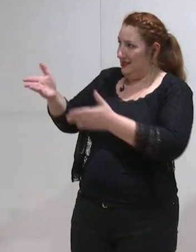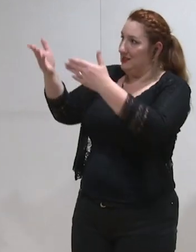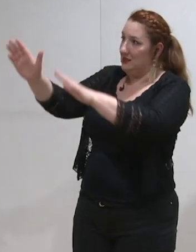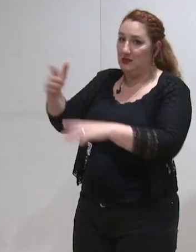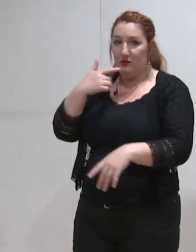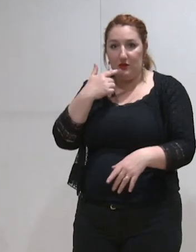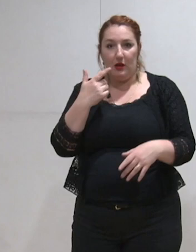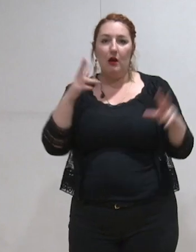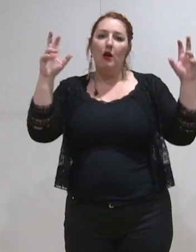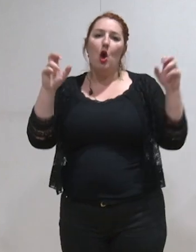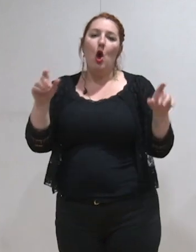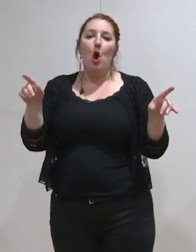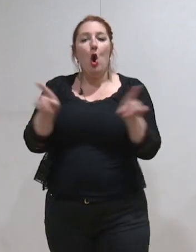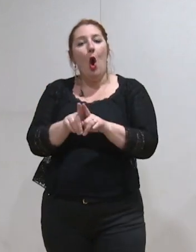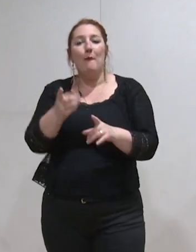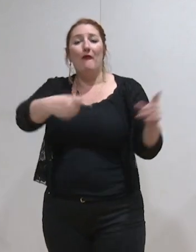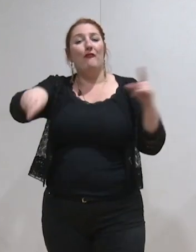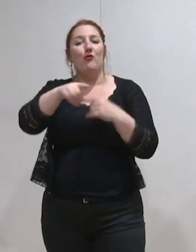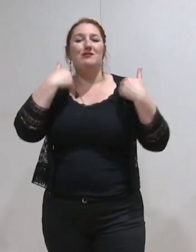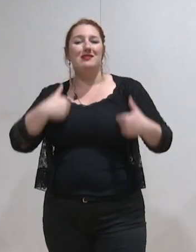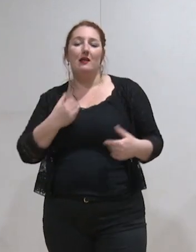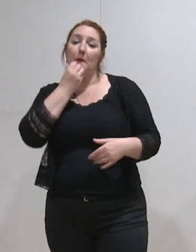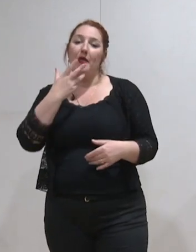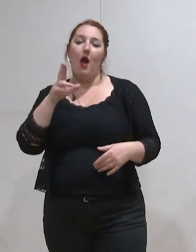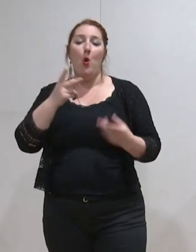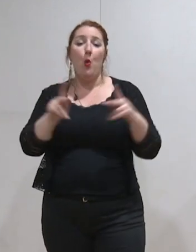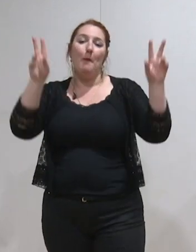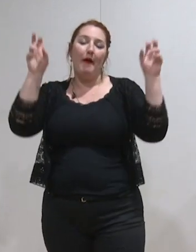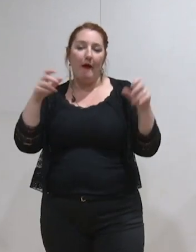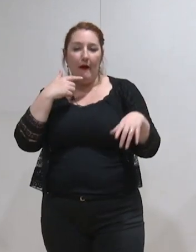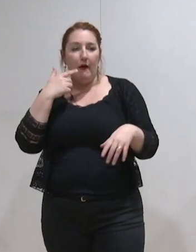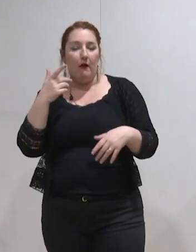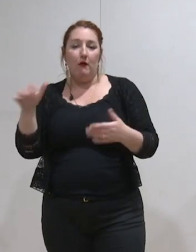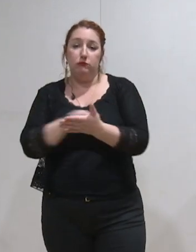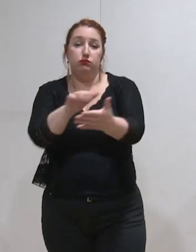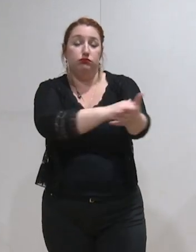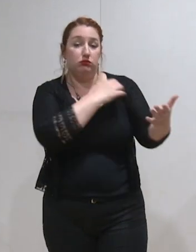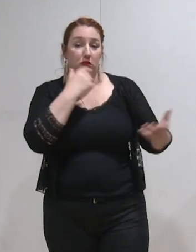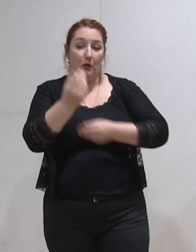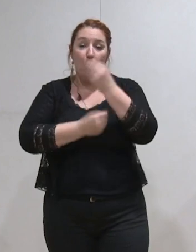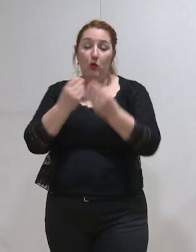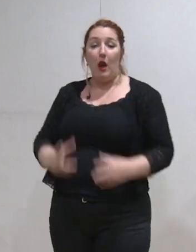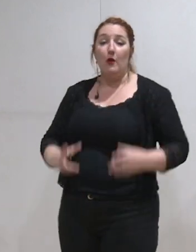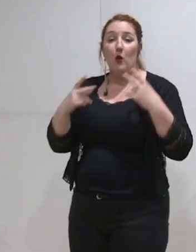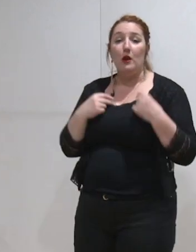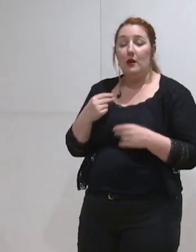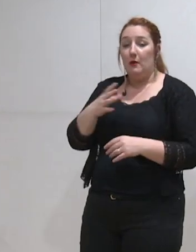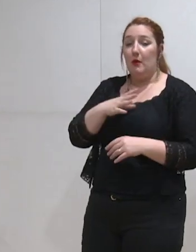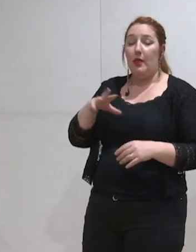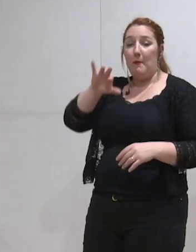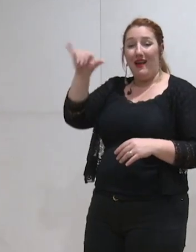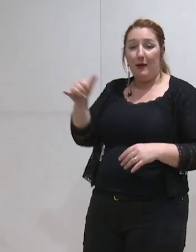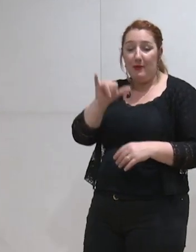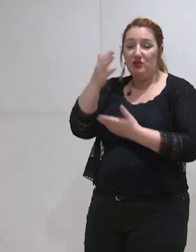urbain ou mettre encore plus en difficulté des équipes comme cell de Laurence remémi à l'atelier du possible qu'en est-il des festivals comme